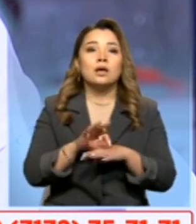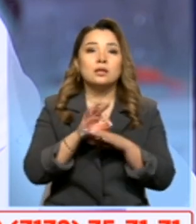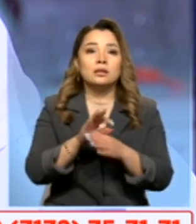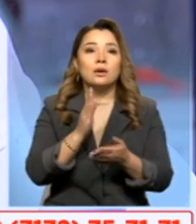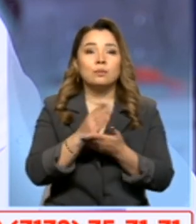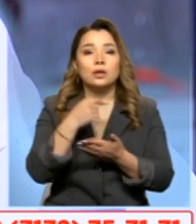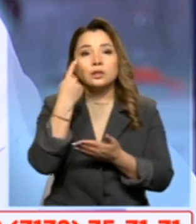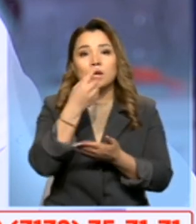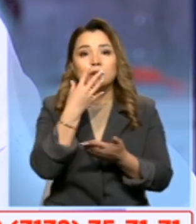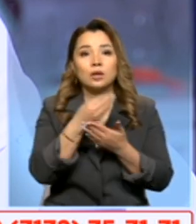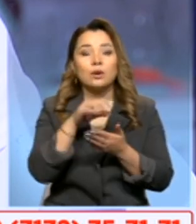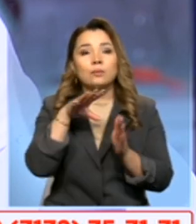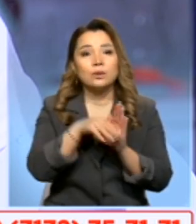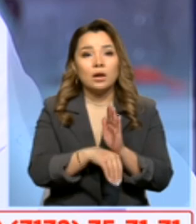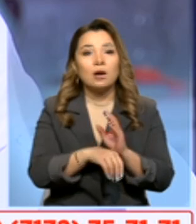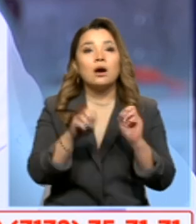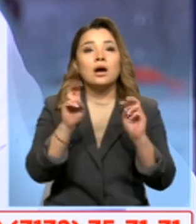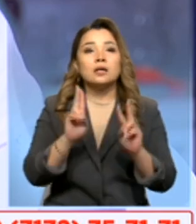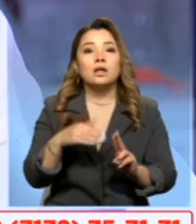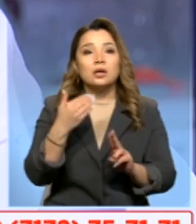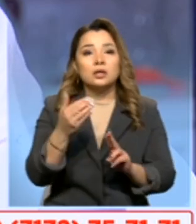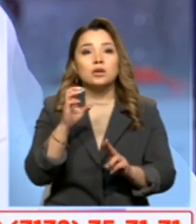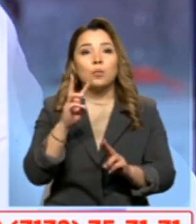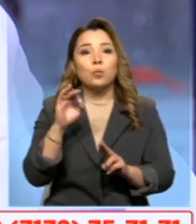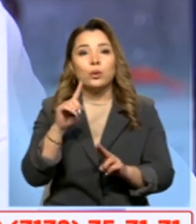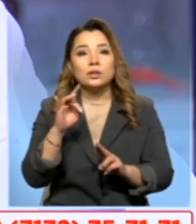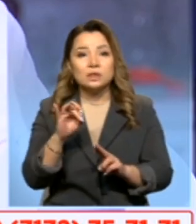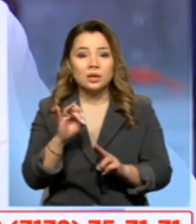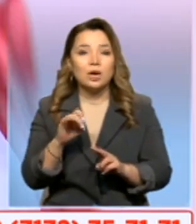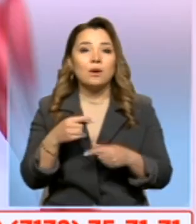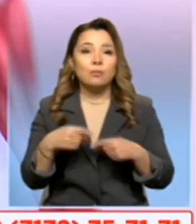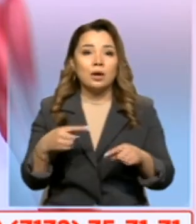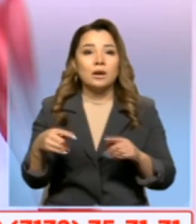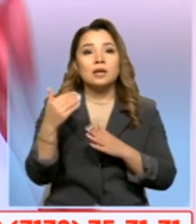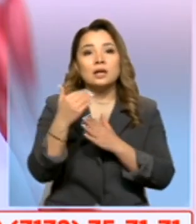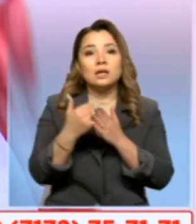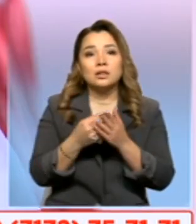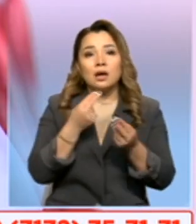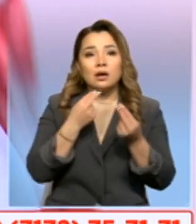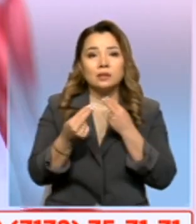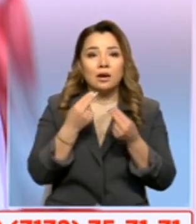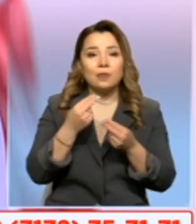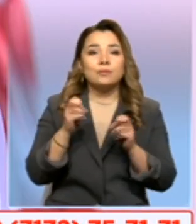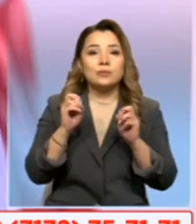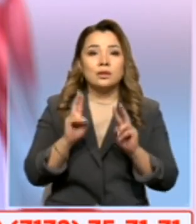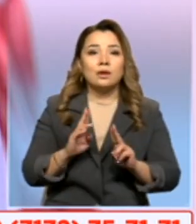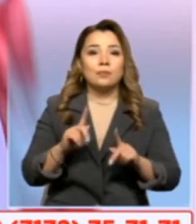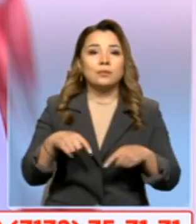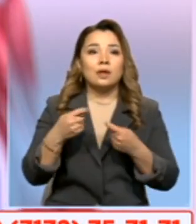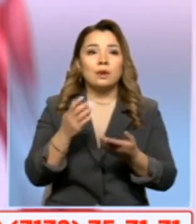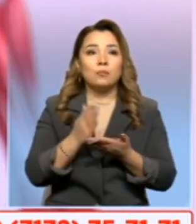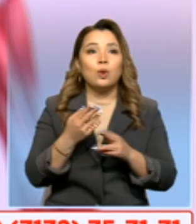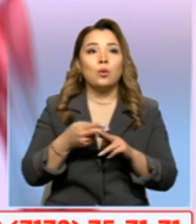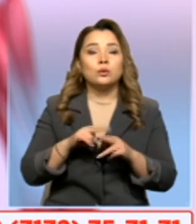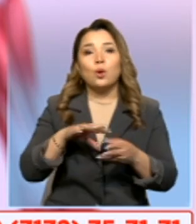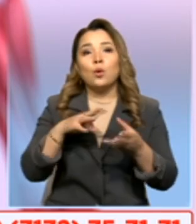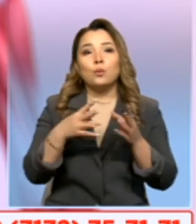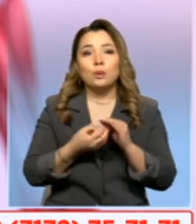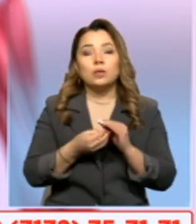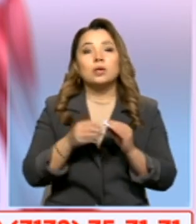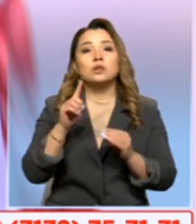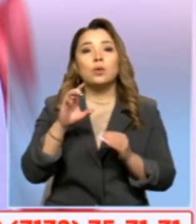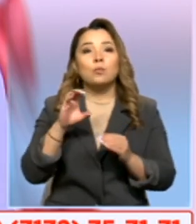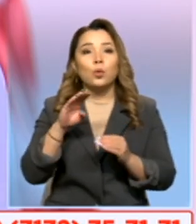коррекциялар болды. Оның ішінде арнайы смузилардың басқа рецептілері де болды. Жалпы біз общий смузиді